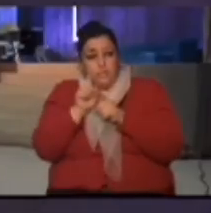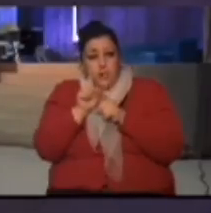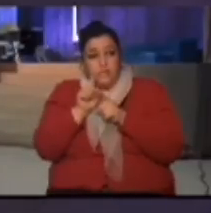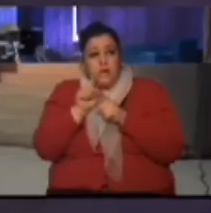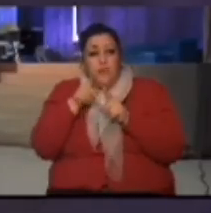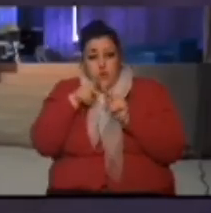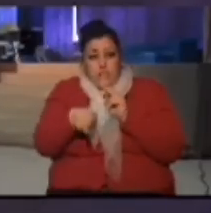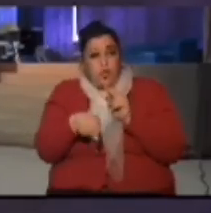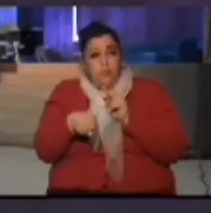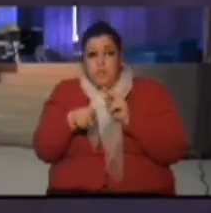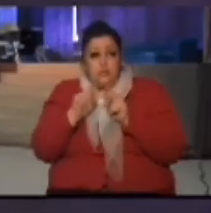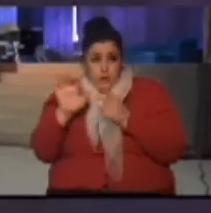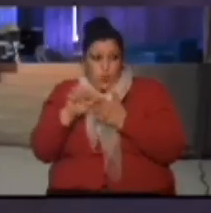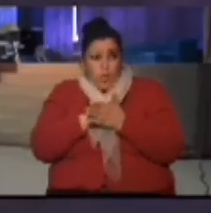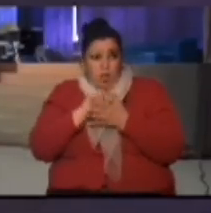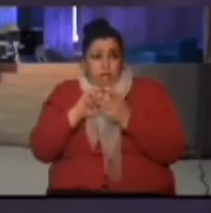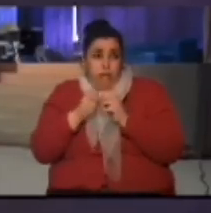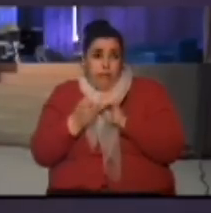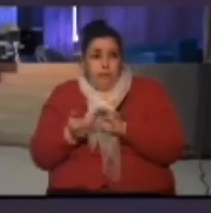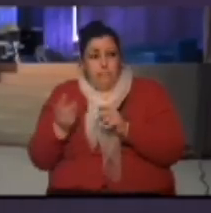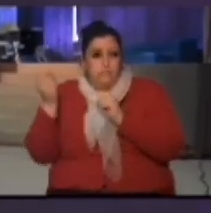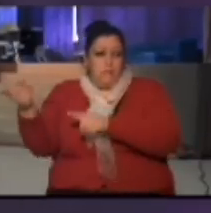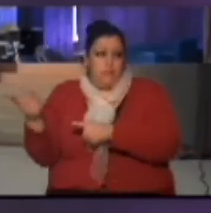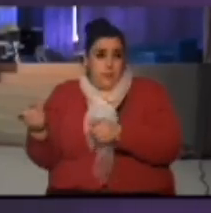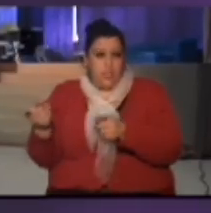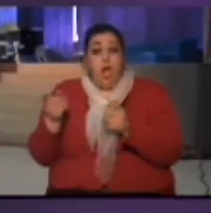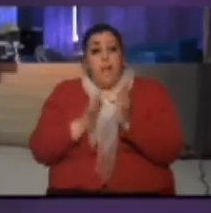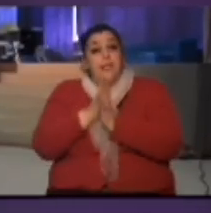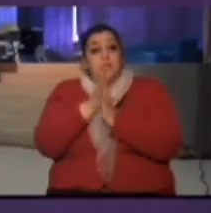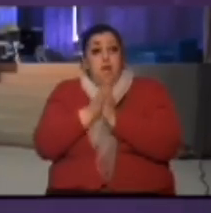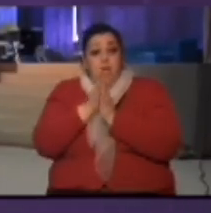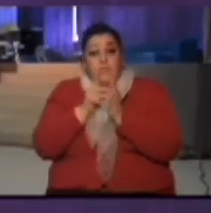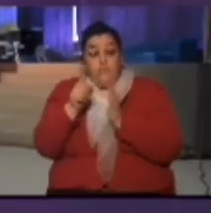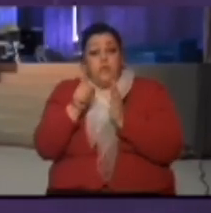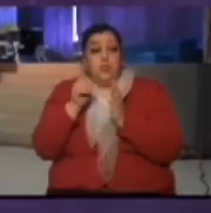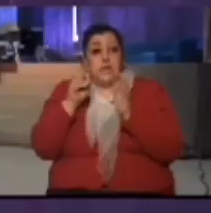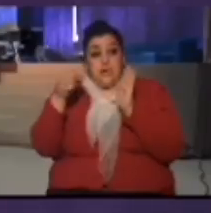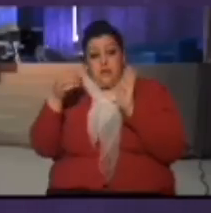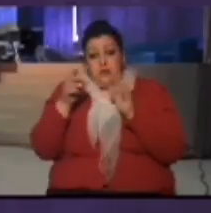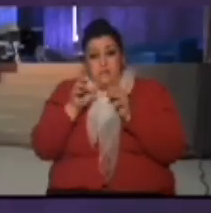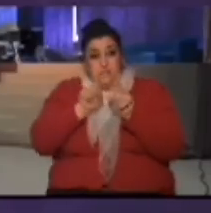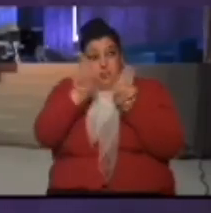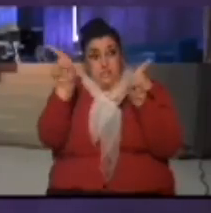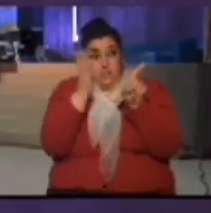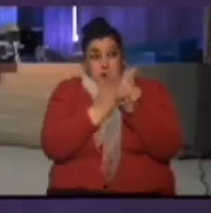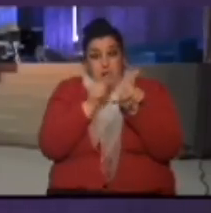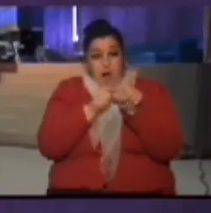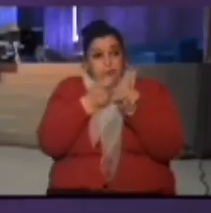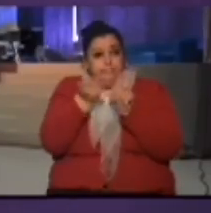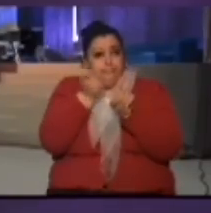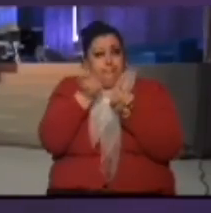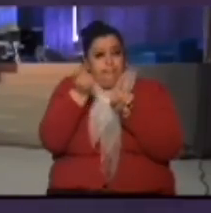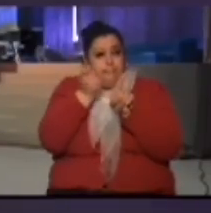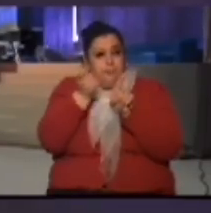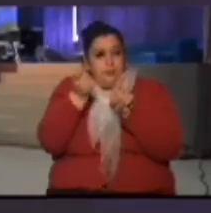որդից, այո տեսքից ինքը փոխվում է, բայց գրված է, որ ծերության մեջ էլ ինքը պտուղ է բերում, գրված է,